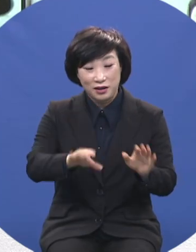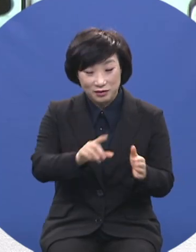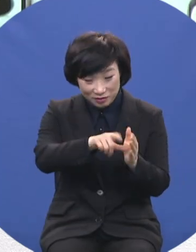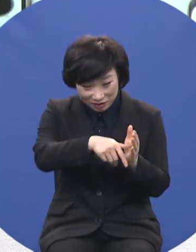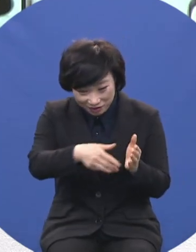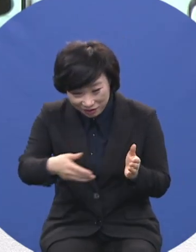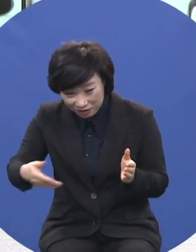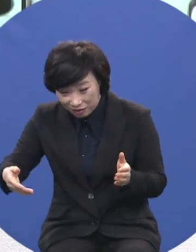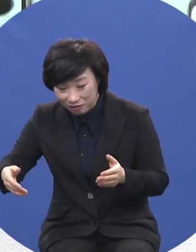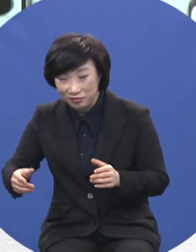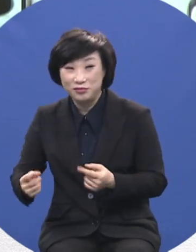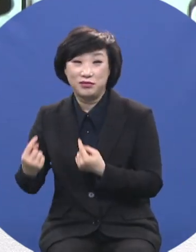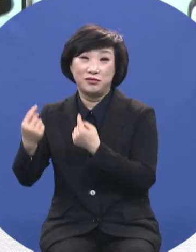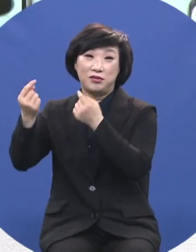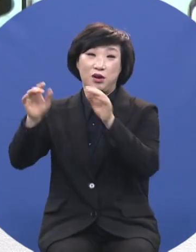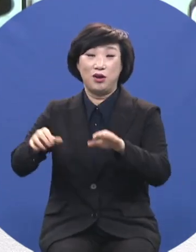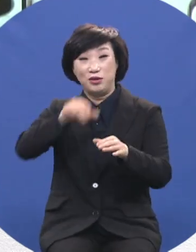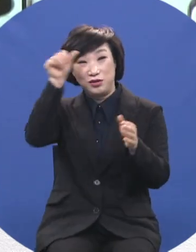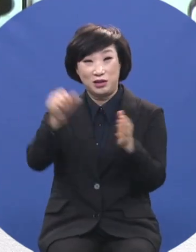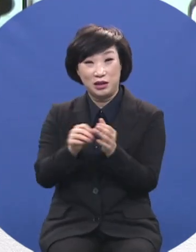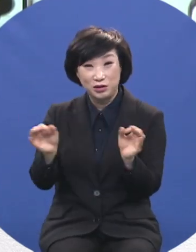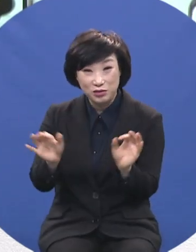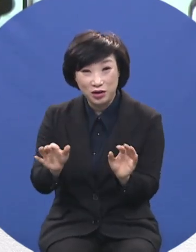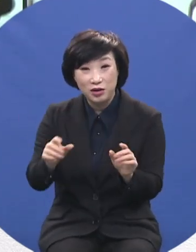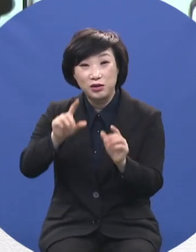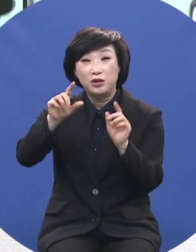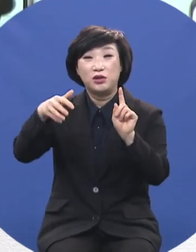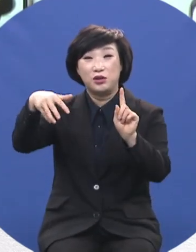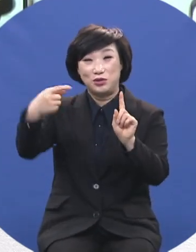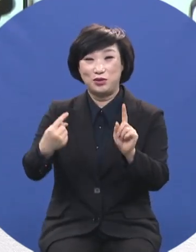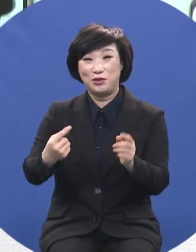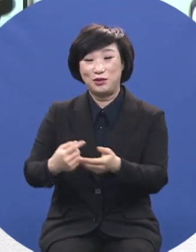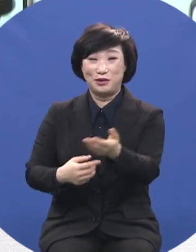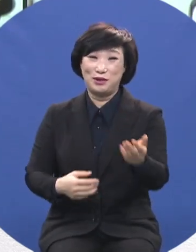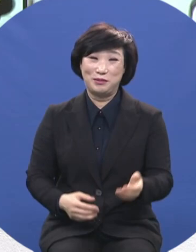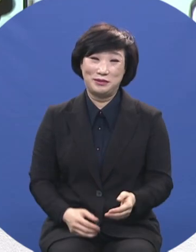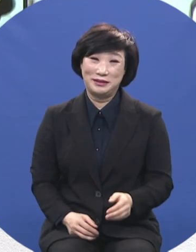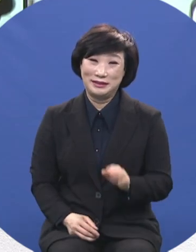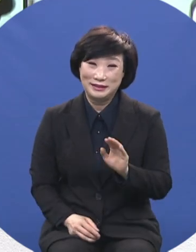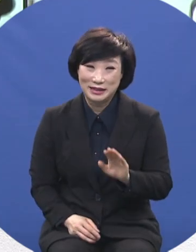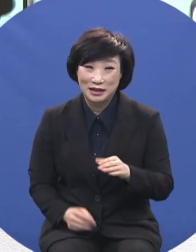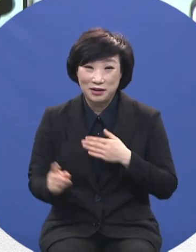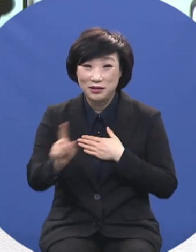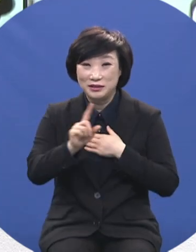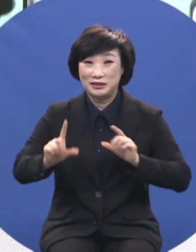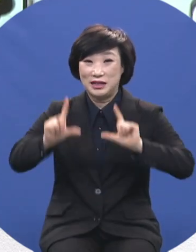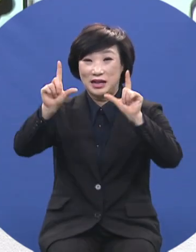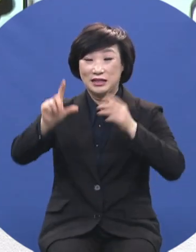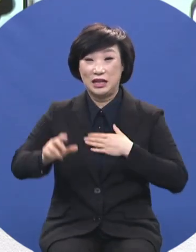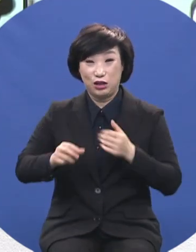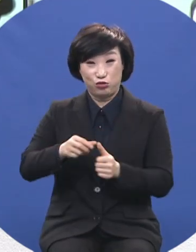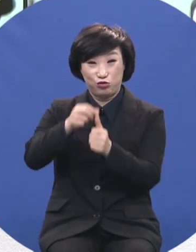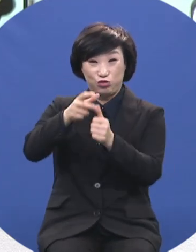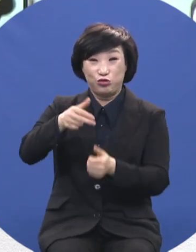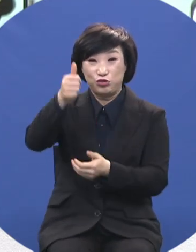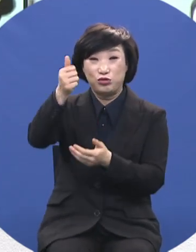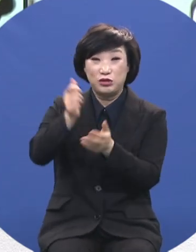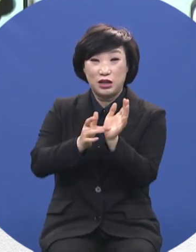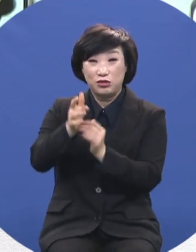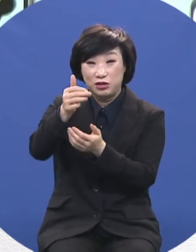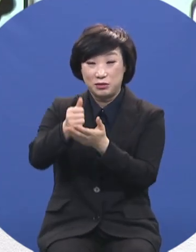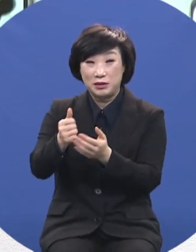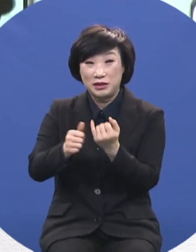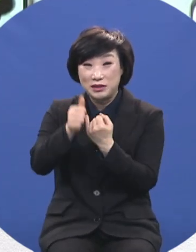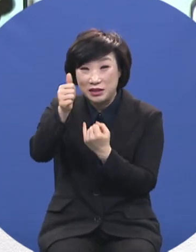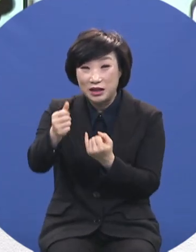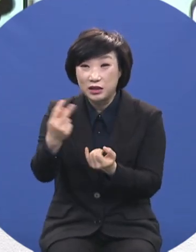짧은 시간. 어느 날 내 구주 예수님이 신랑으로 다시 오는 그날,